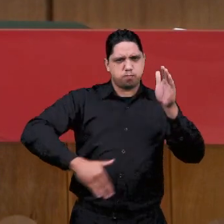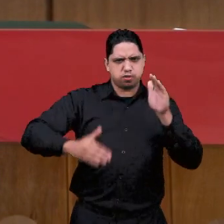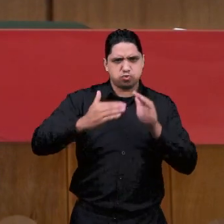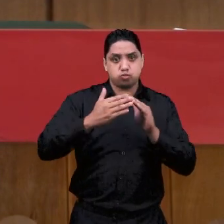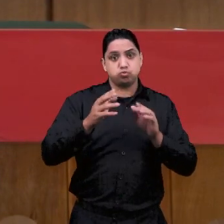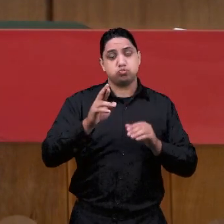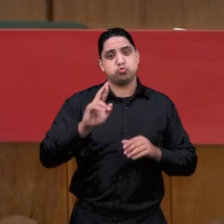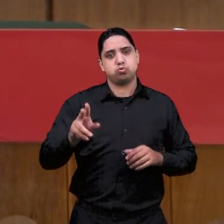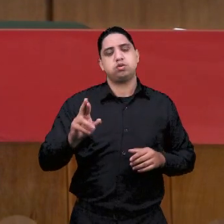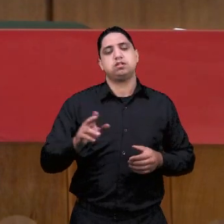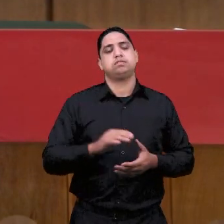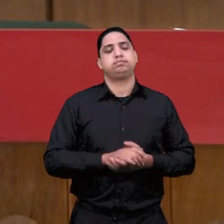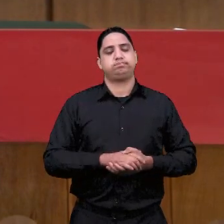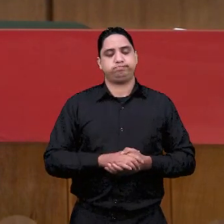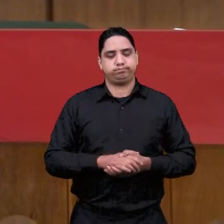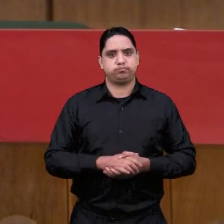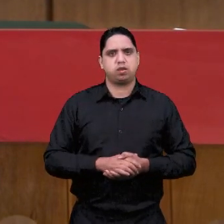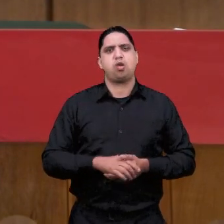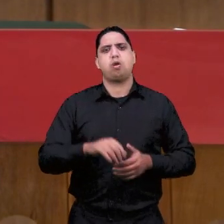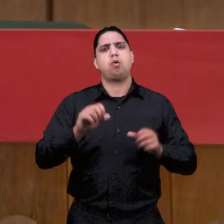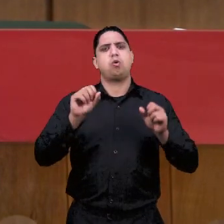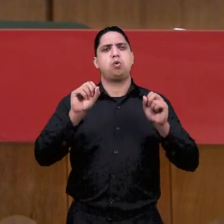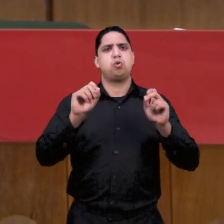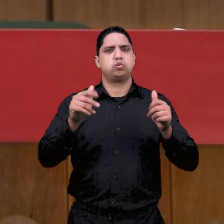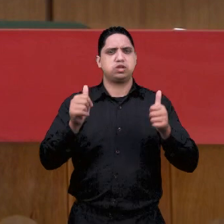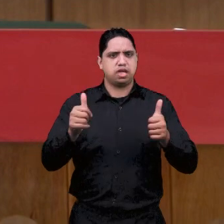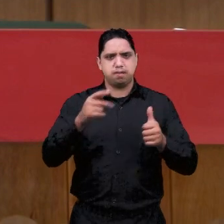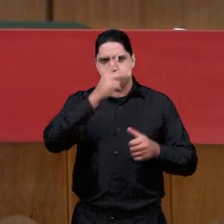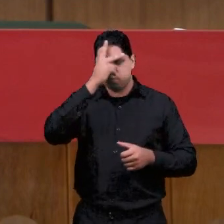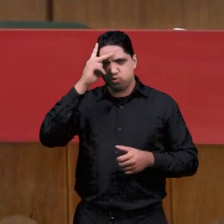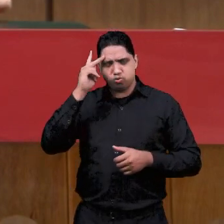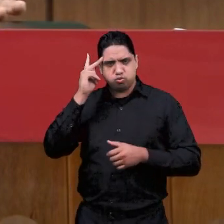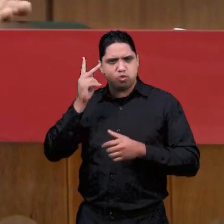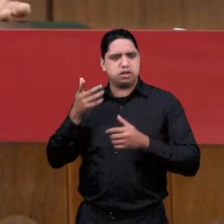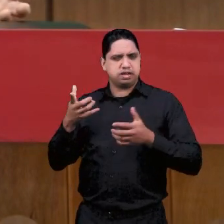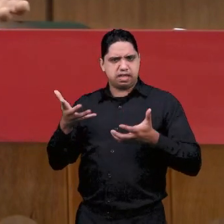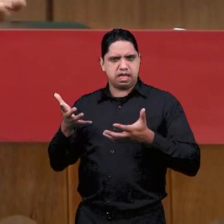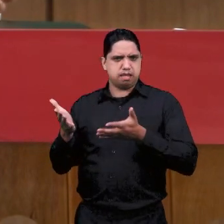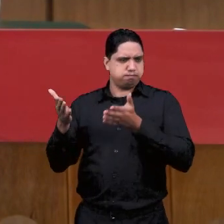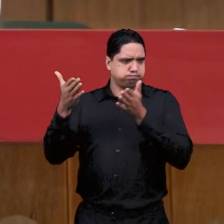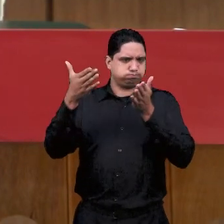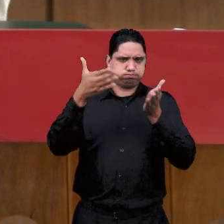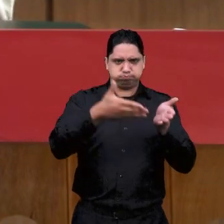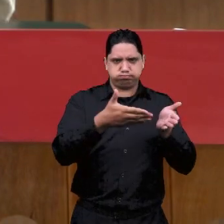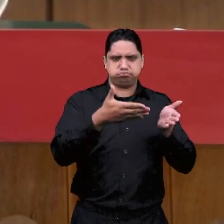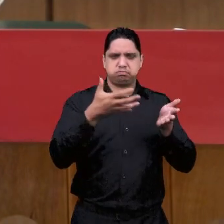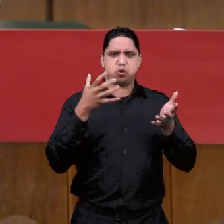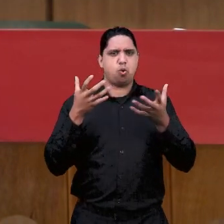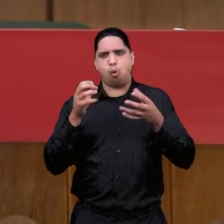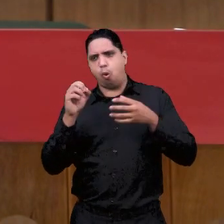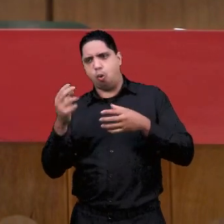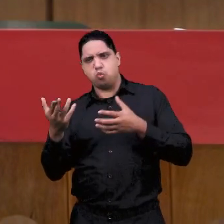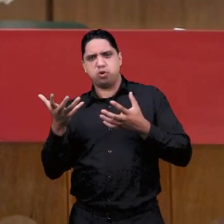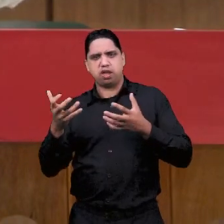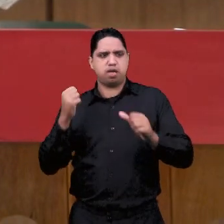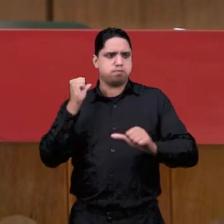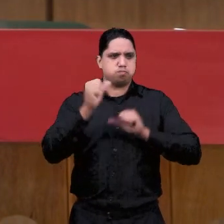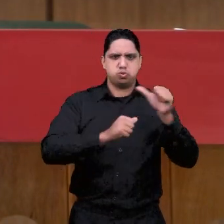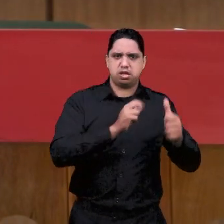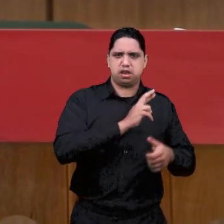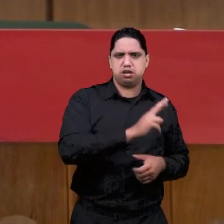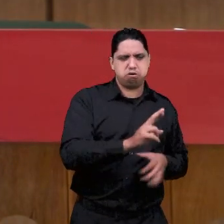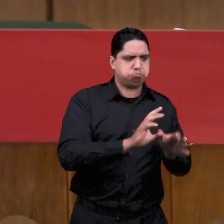marche, soudain, ils changent. Bah, OK, il n'y a pas de problème, ils veulent changer. Ils changent de religion, ils